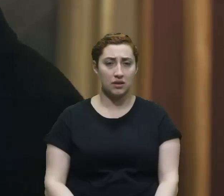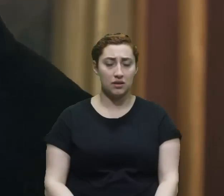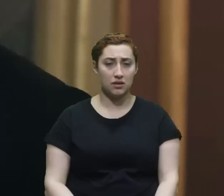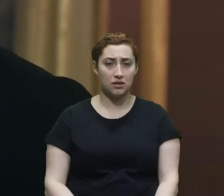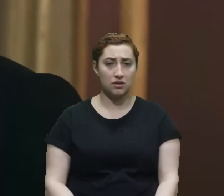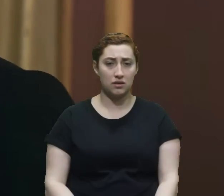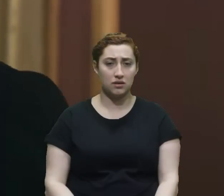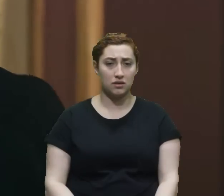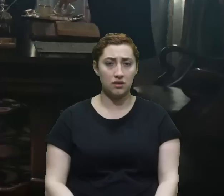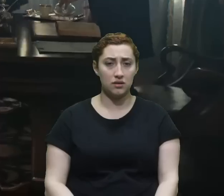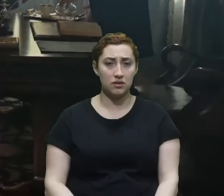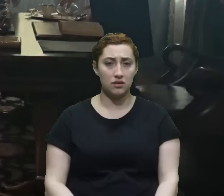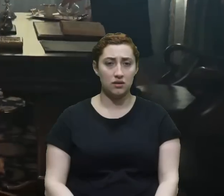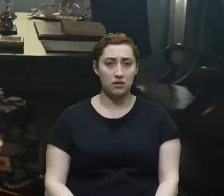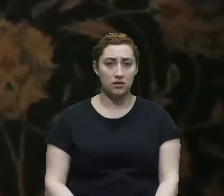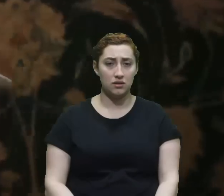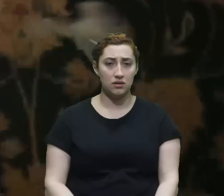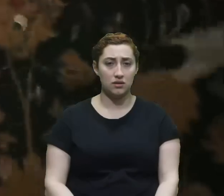cam şamdanı yere fırlattı.